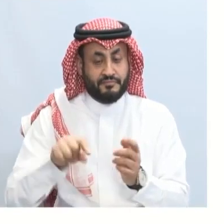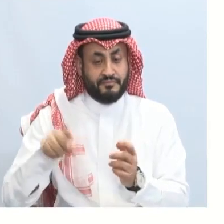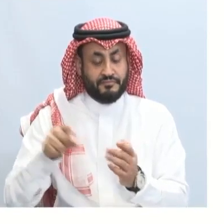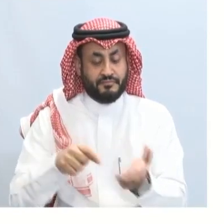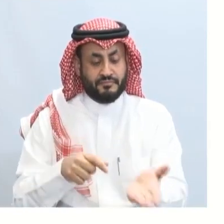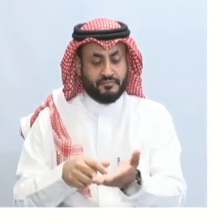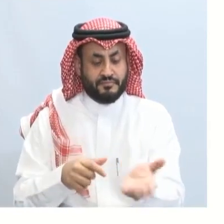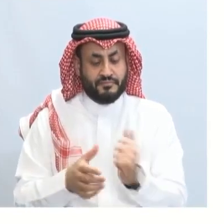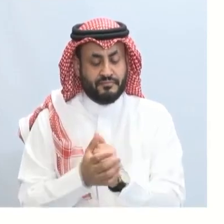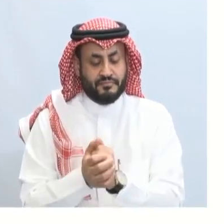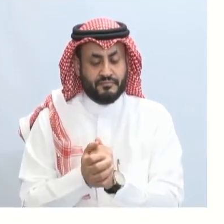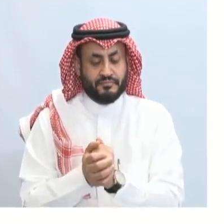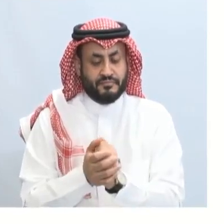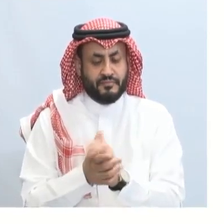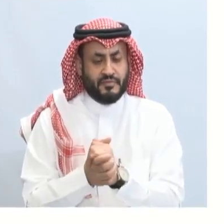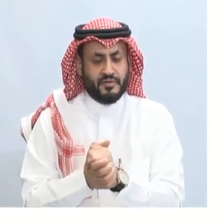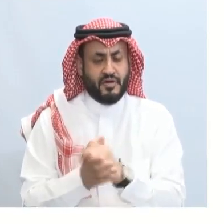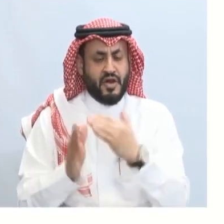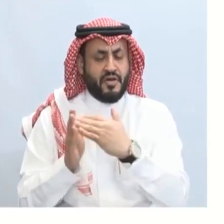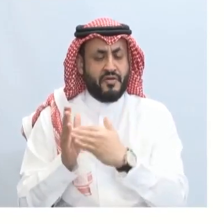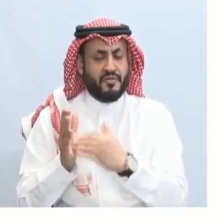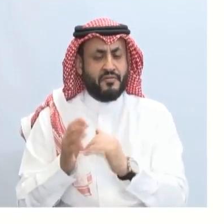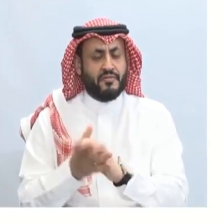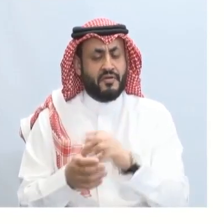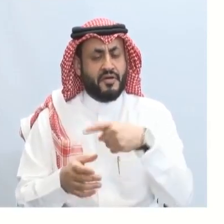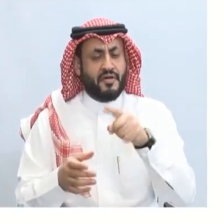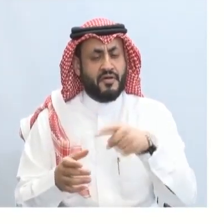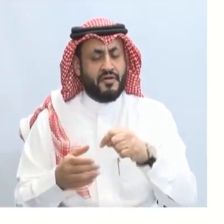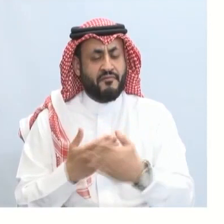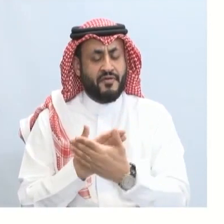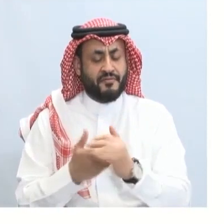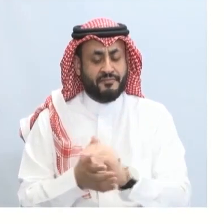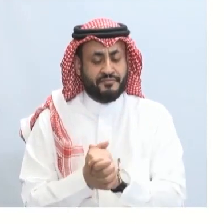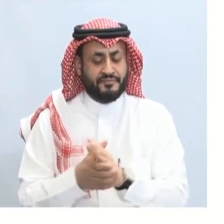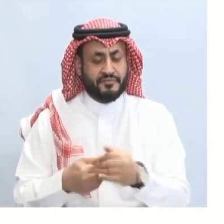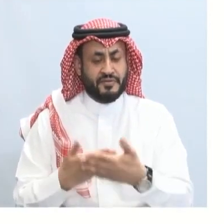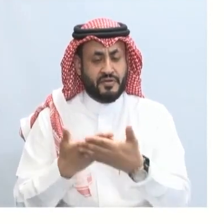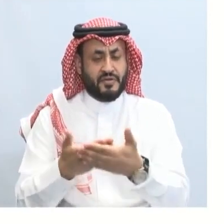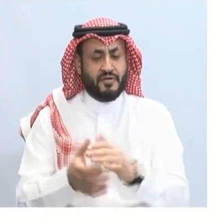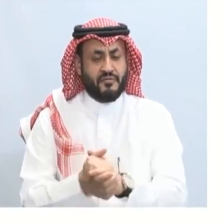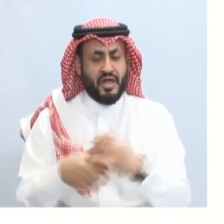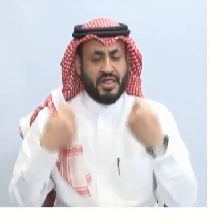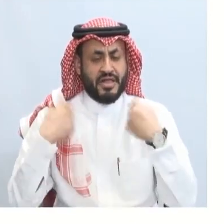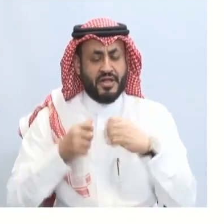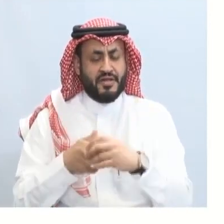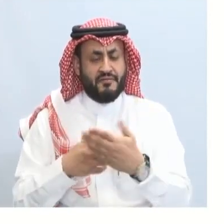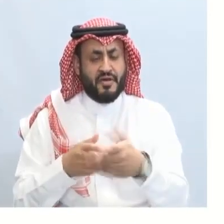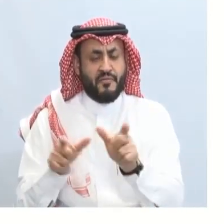الحقوق مجموعه من الامتيازات والخدمات التي تقدمها الدوله